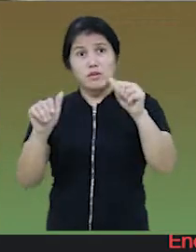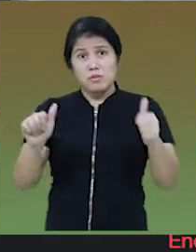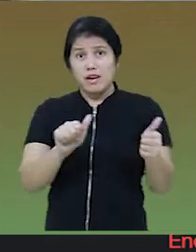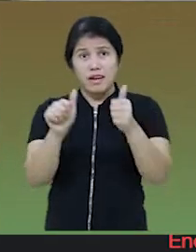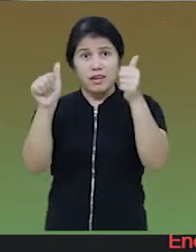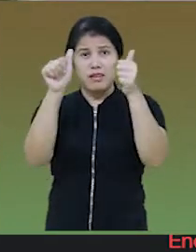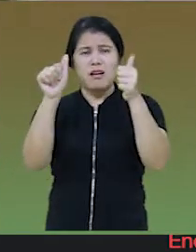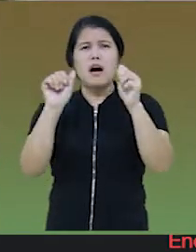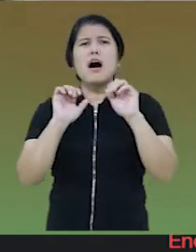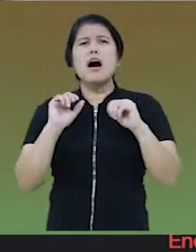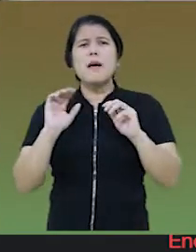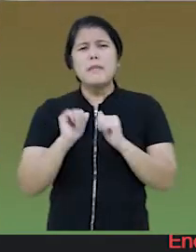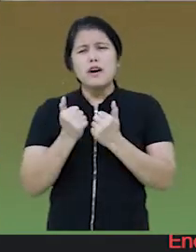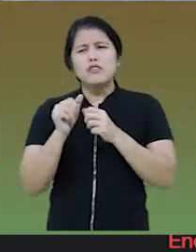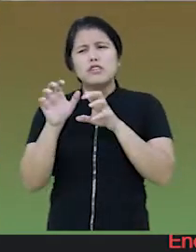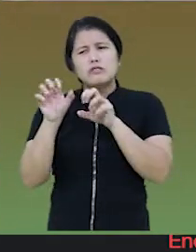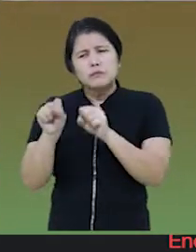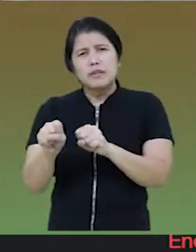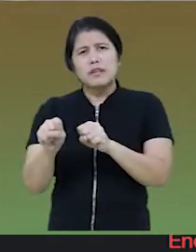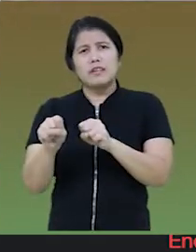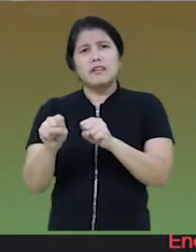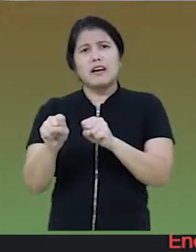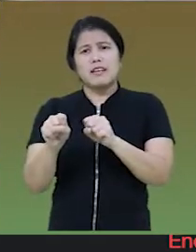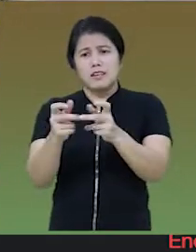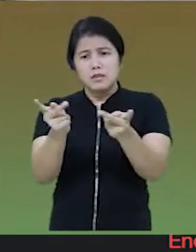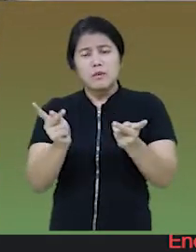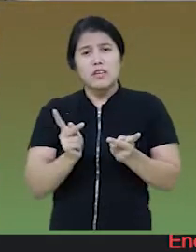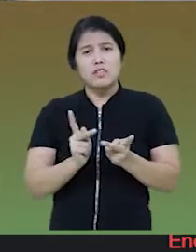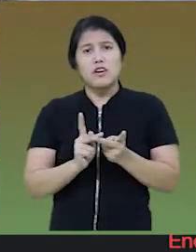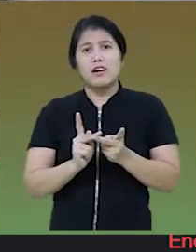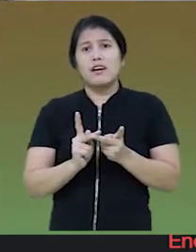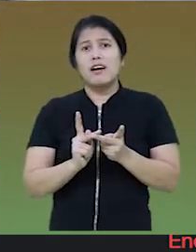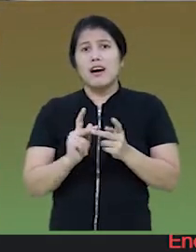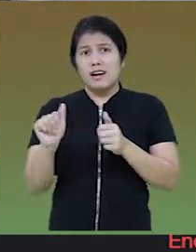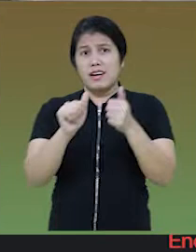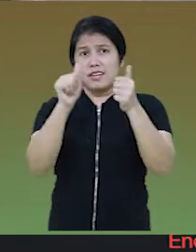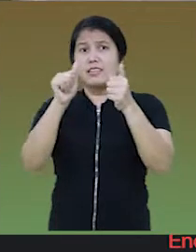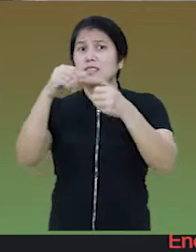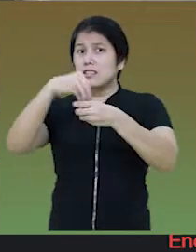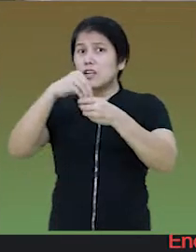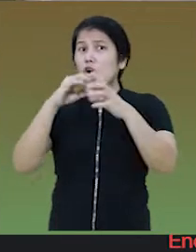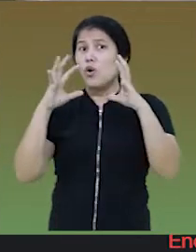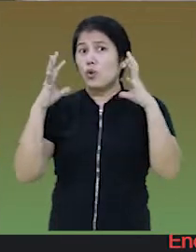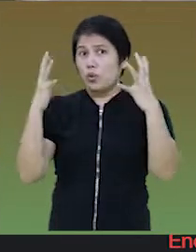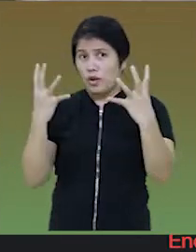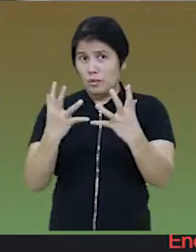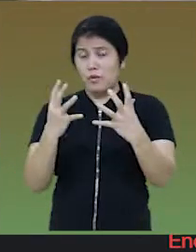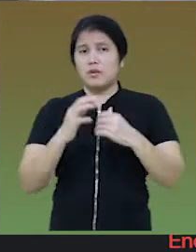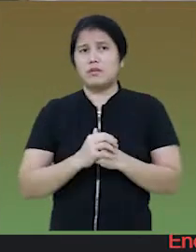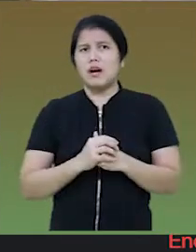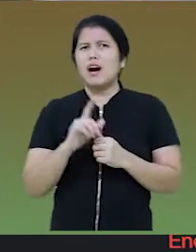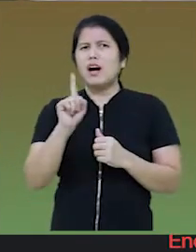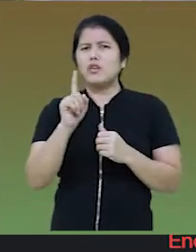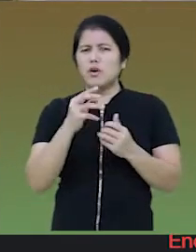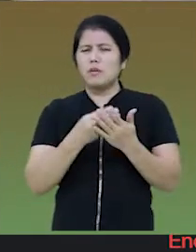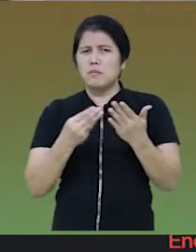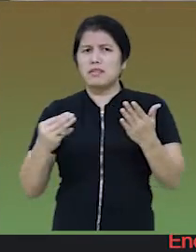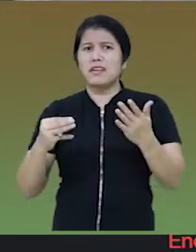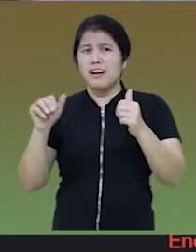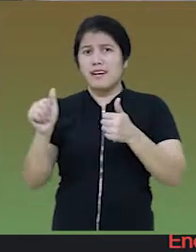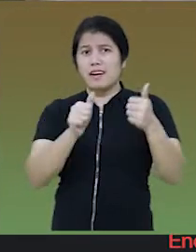hangin? Paano nag-ookupa ng espasyo ang hangin sa loob ng mga lobo? At anong uri kaya ng matter ang